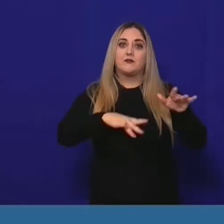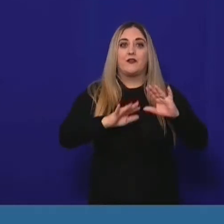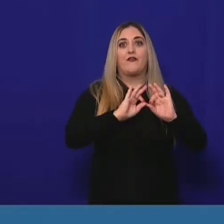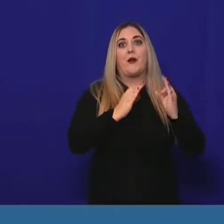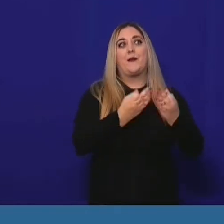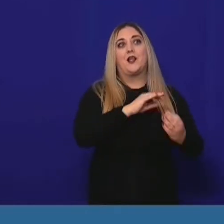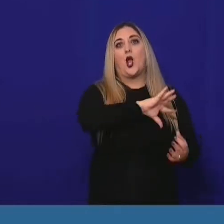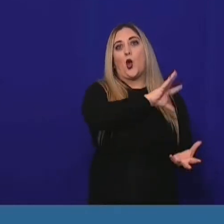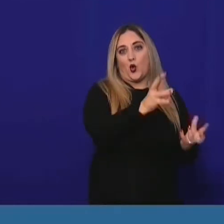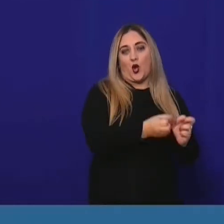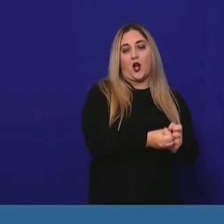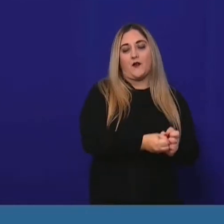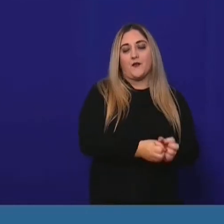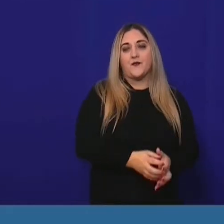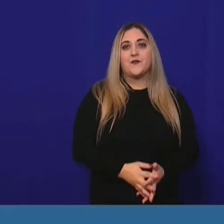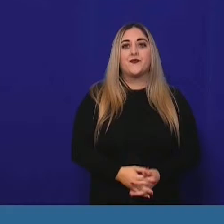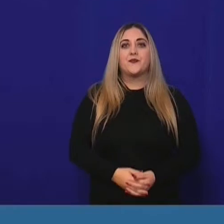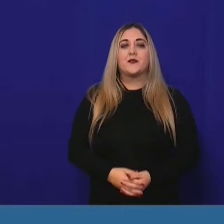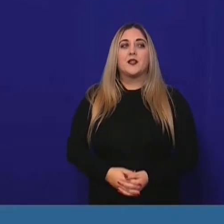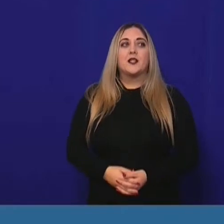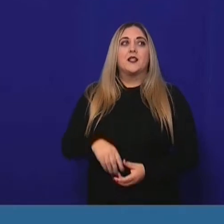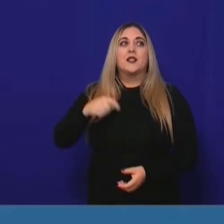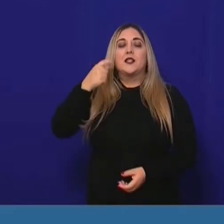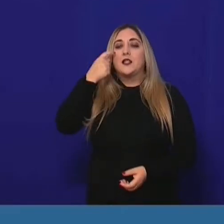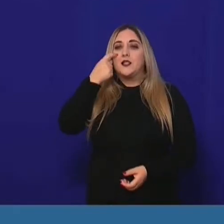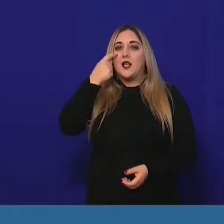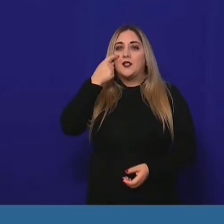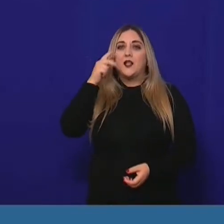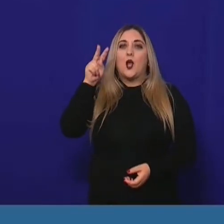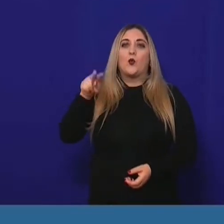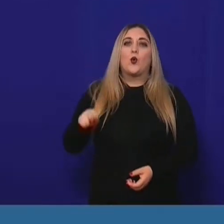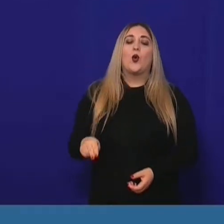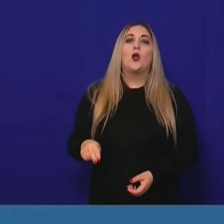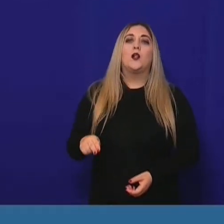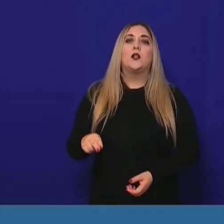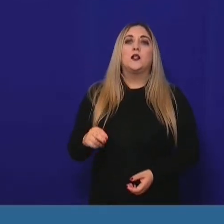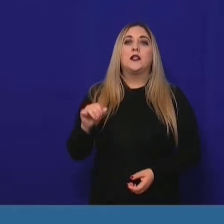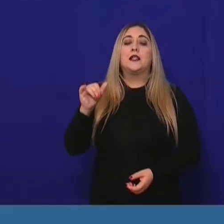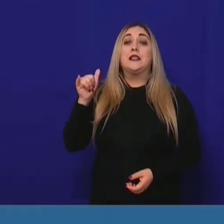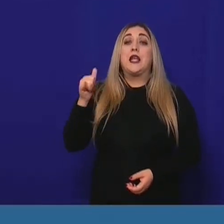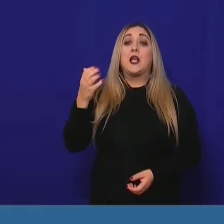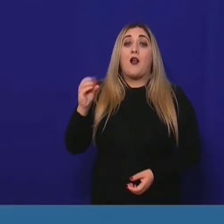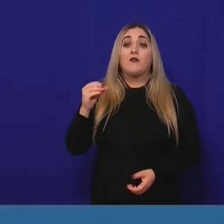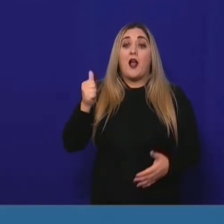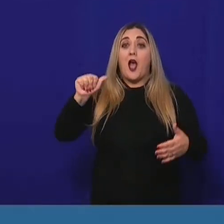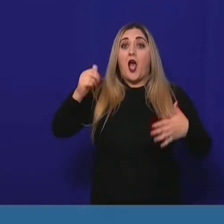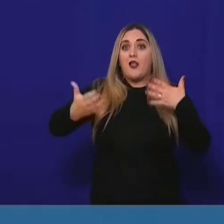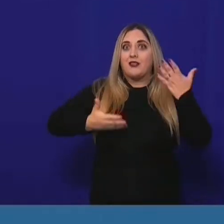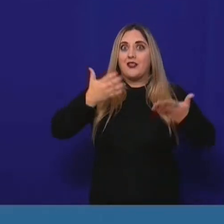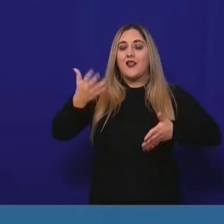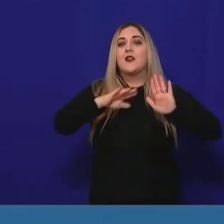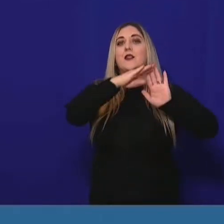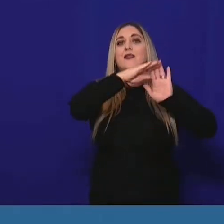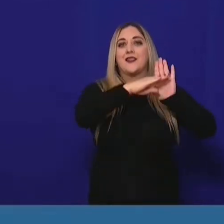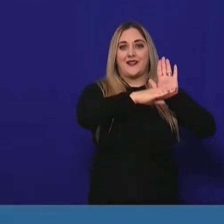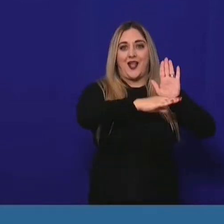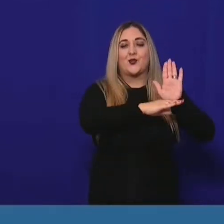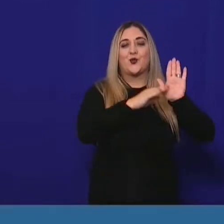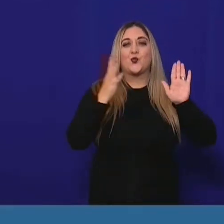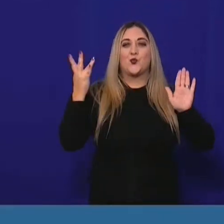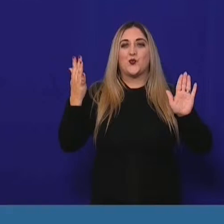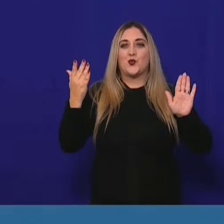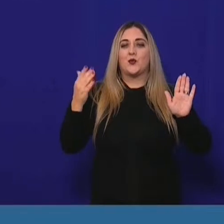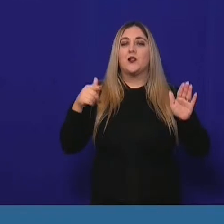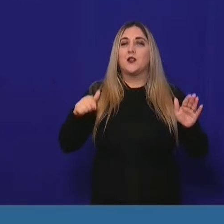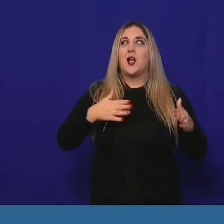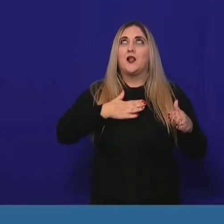fl-istess dar. U issa rajna wkoll fejn il-numru ta' active cases ukoll niżel U allura